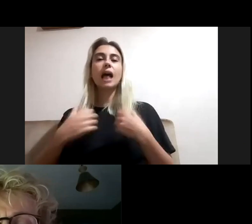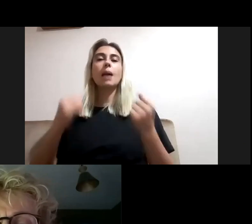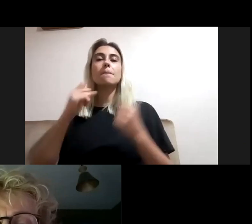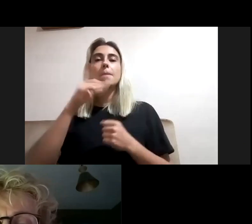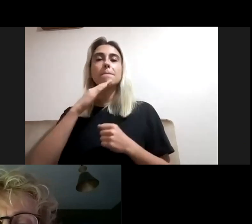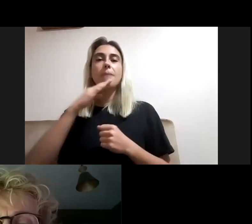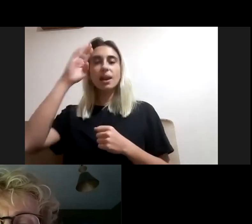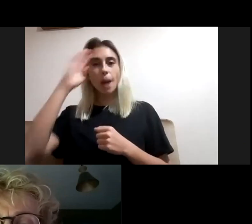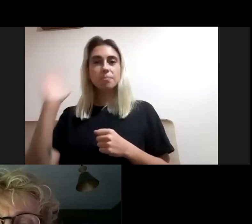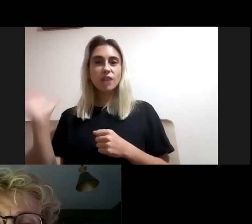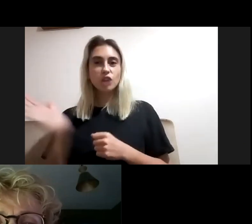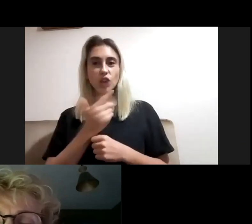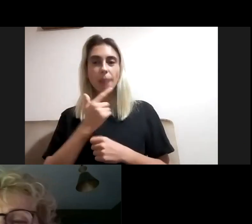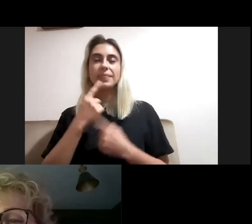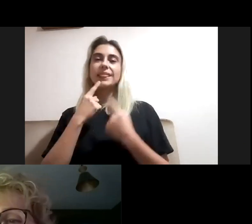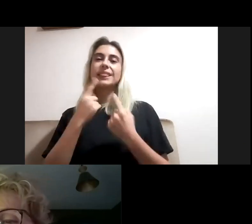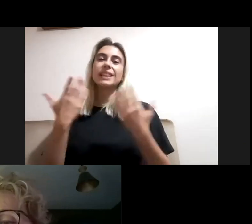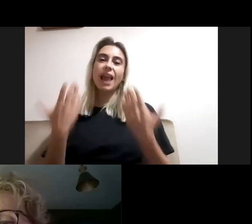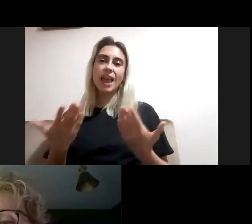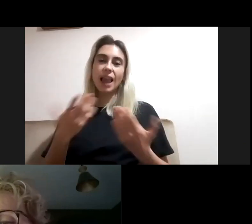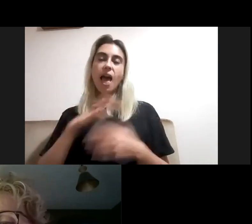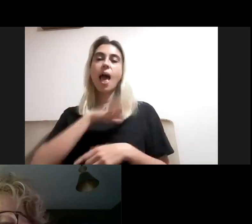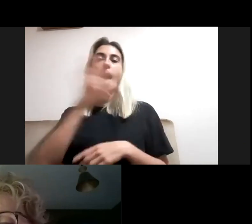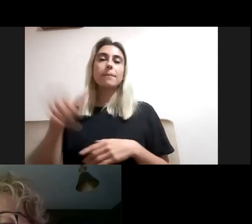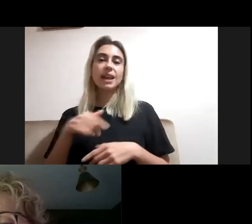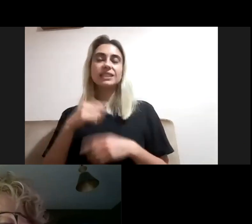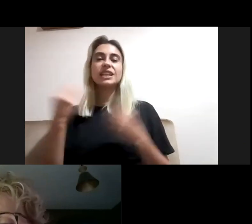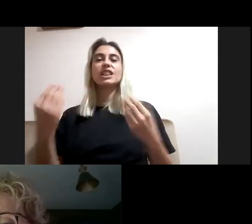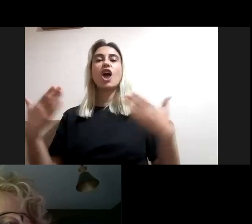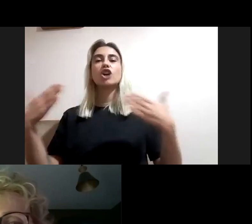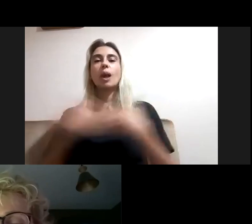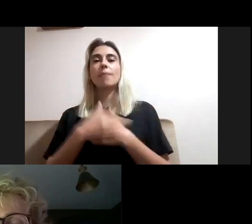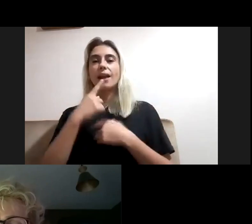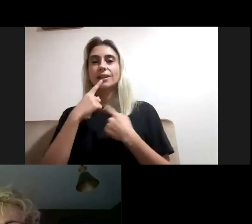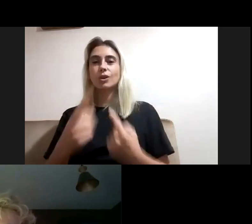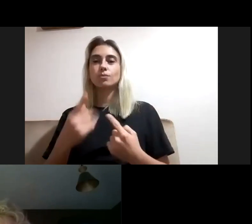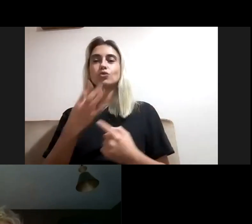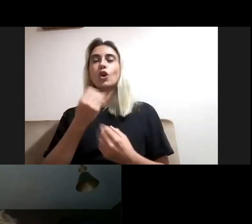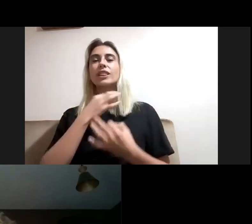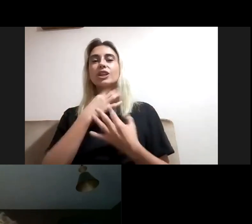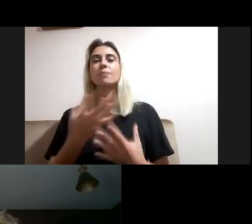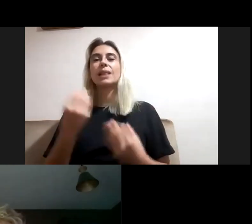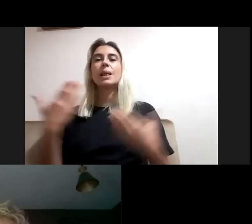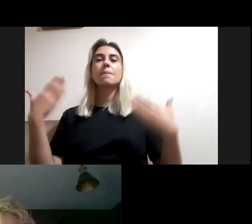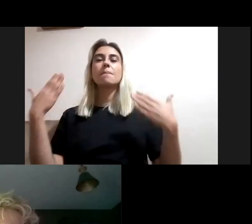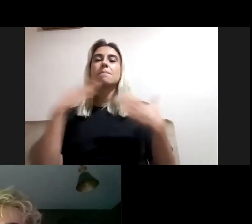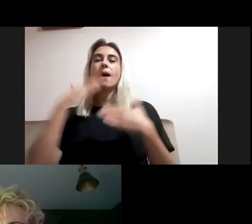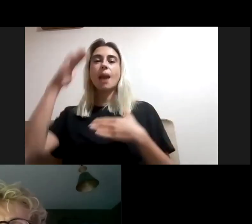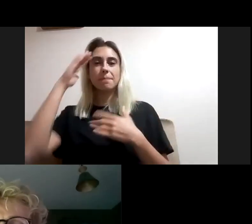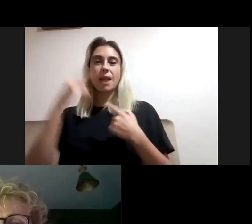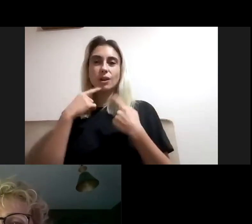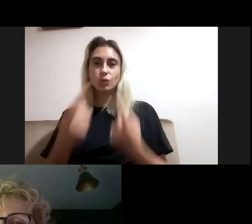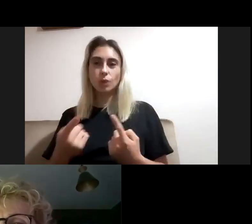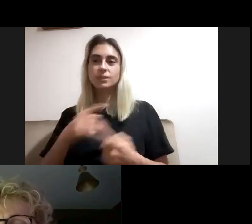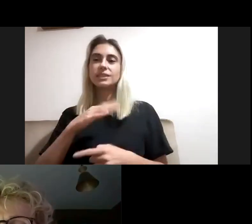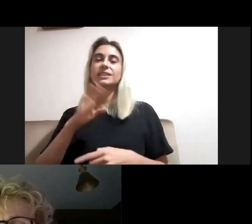geçirelim dileğiyle. Hepinize iyi akşamlar diliyorum. Çok teşekkürler hocam. İyi bayramlar diliyorum ben de herkese. Sabrınızdan ötürü